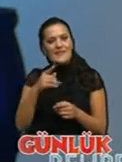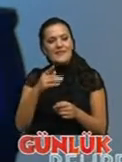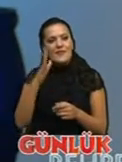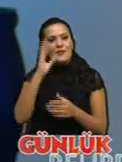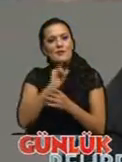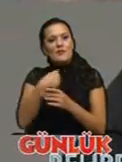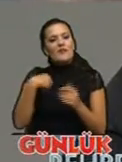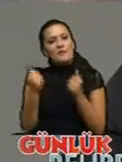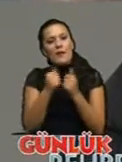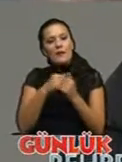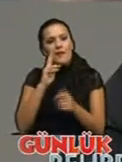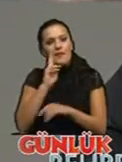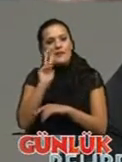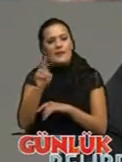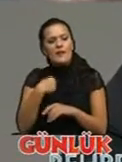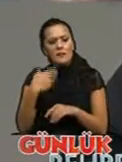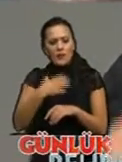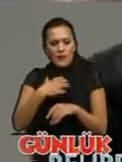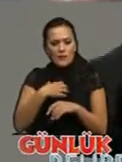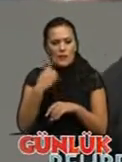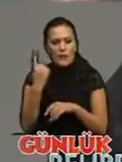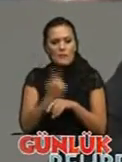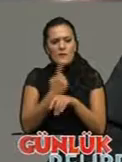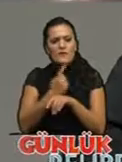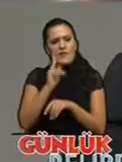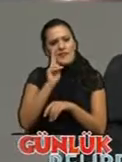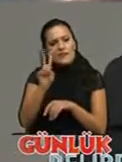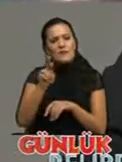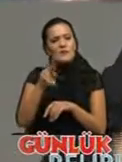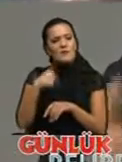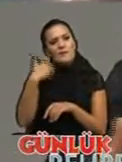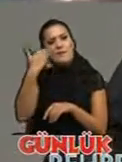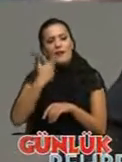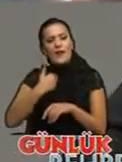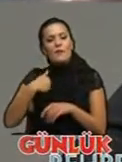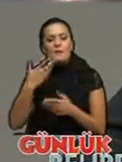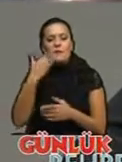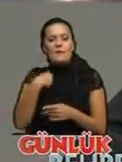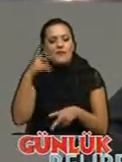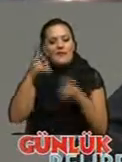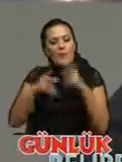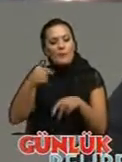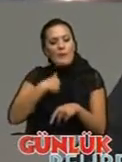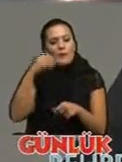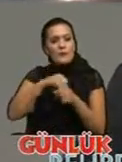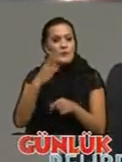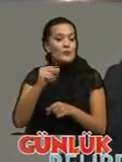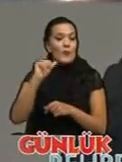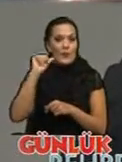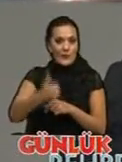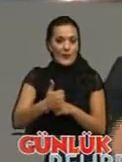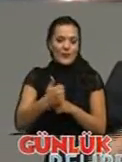üstadla beraber izlerken yani kendimden bir şey izliyormuş gibi izliyorum. Yani mesela ben tiyatro benim için çok